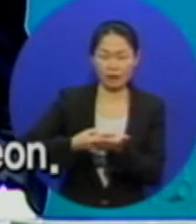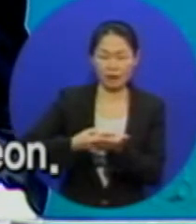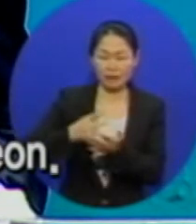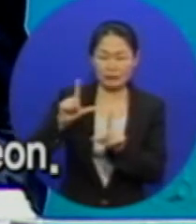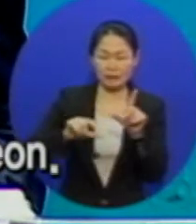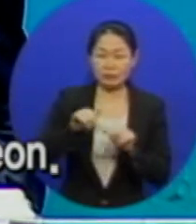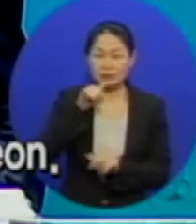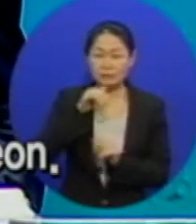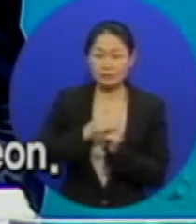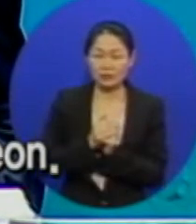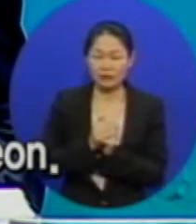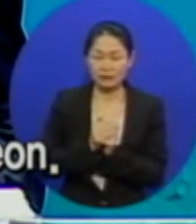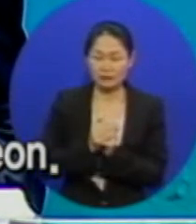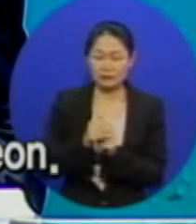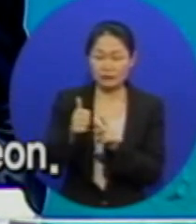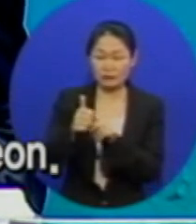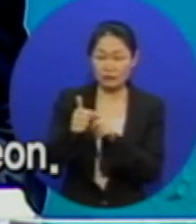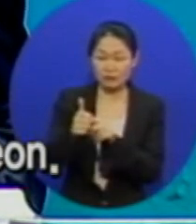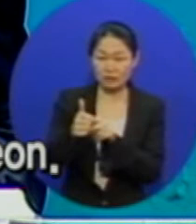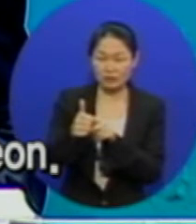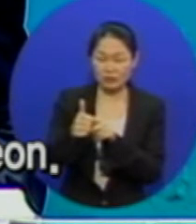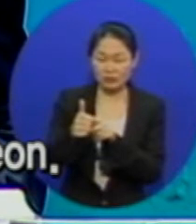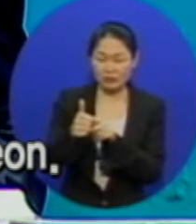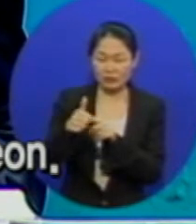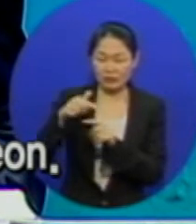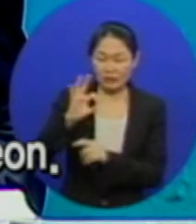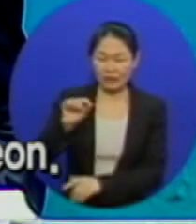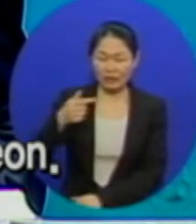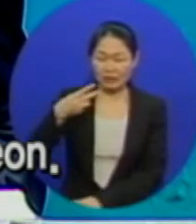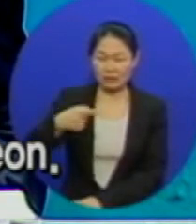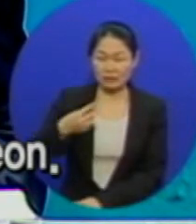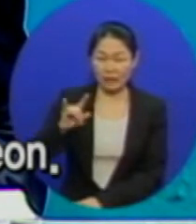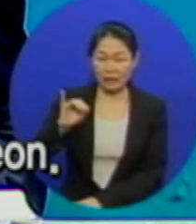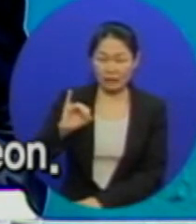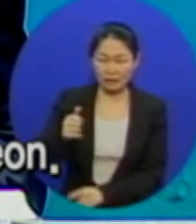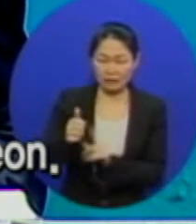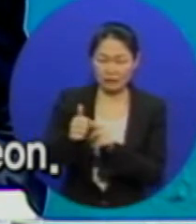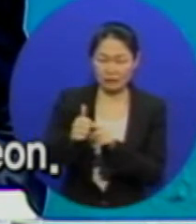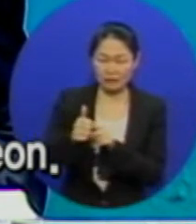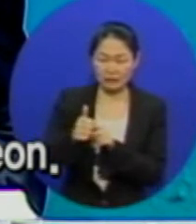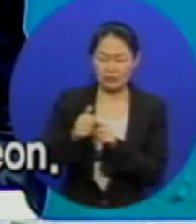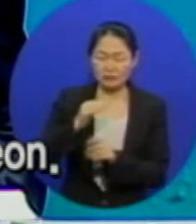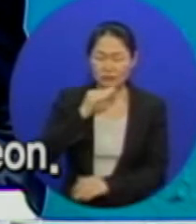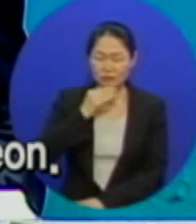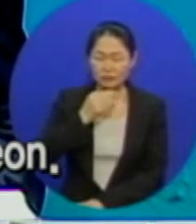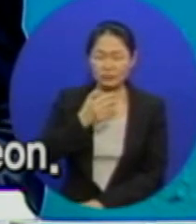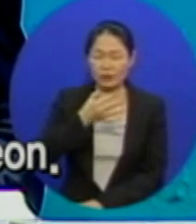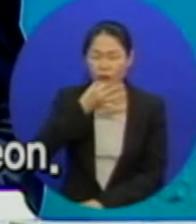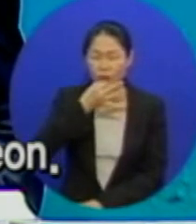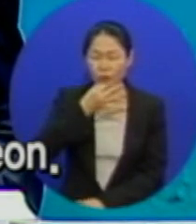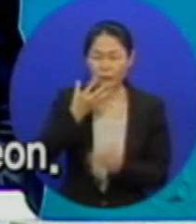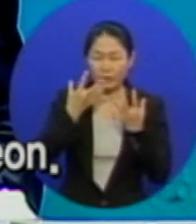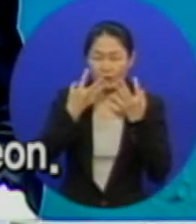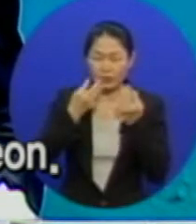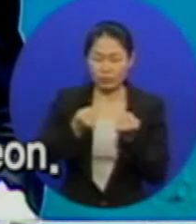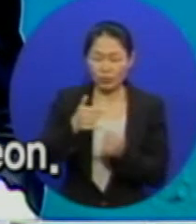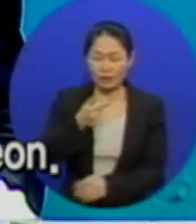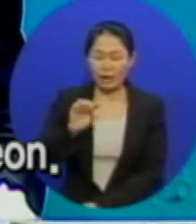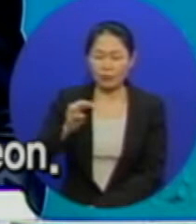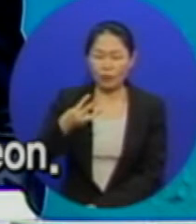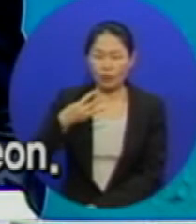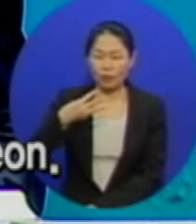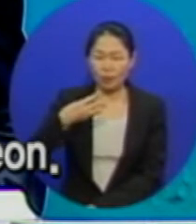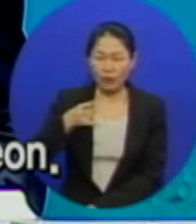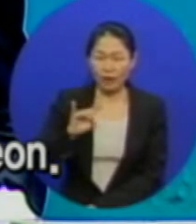이 아들의 용 작은 야심이 대단한 사람이고 나폴레옹과 같은 그런 영웅 되기를 원했던